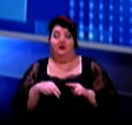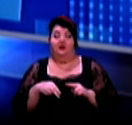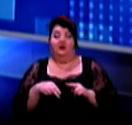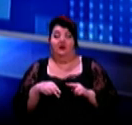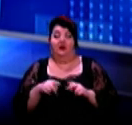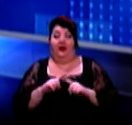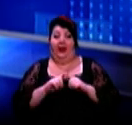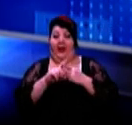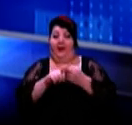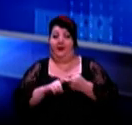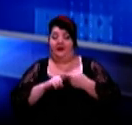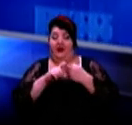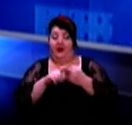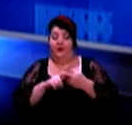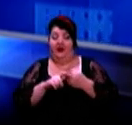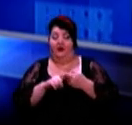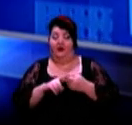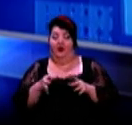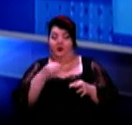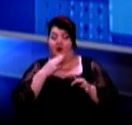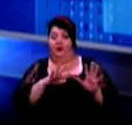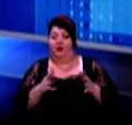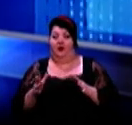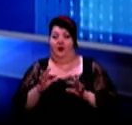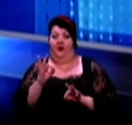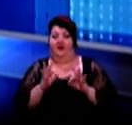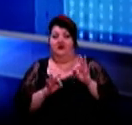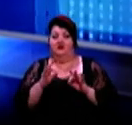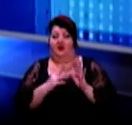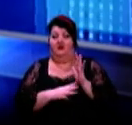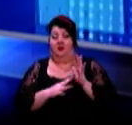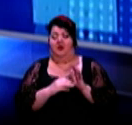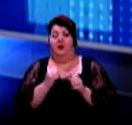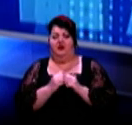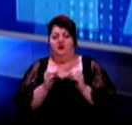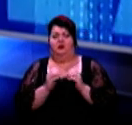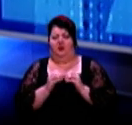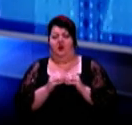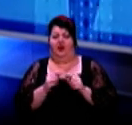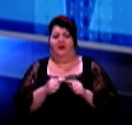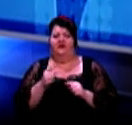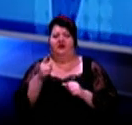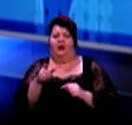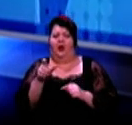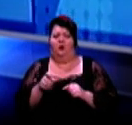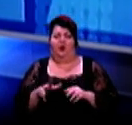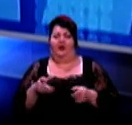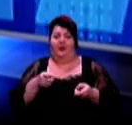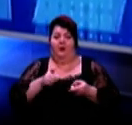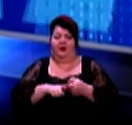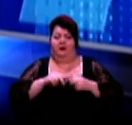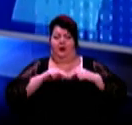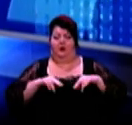епідемія, у будь-якому випадку відсотки 80 цих людей працюватимуть віддалено. Людям не прив'язано до робочого місця, і